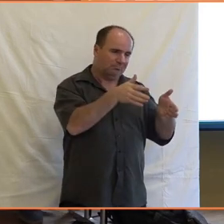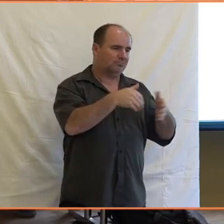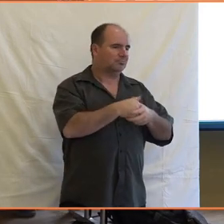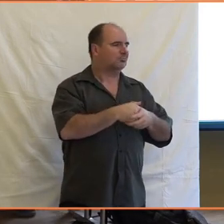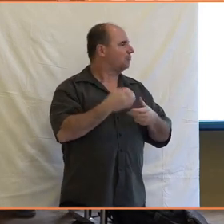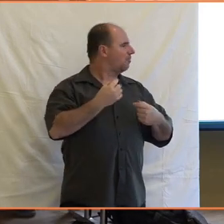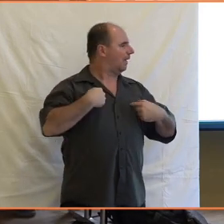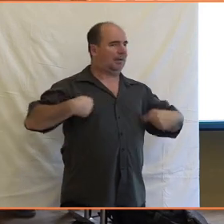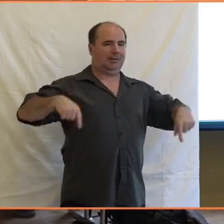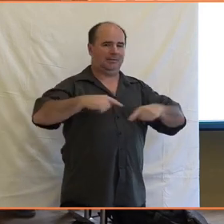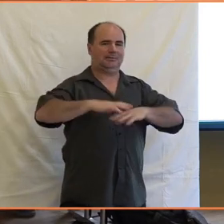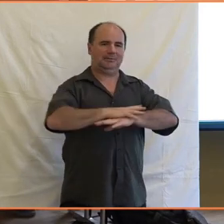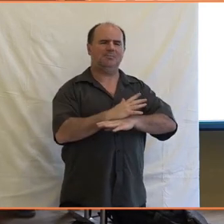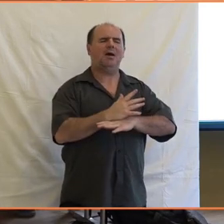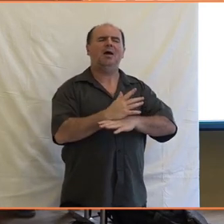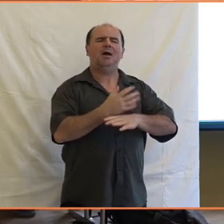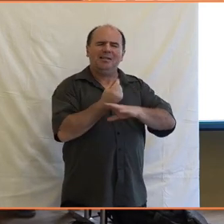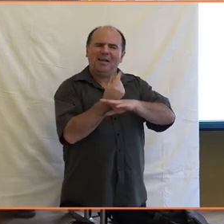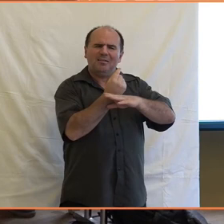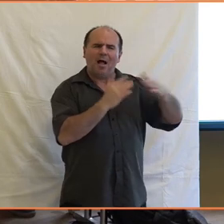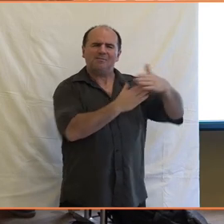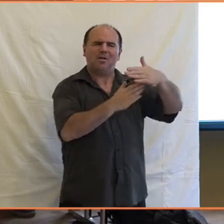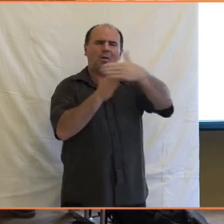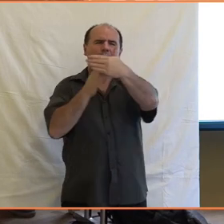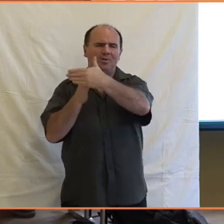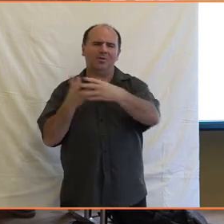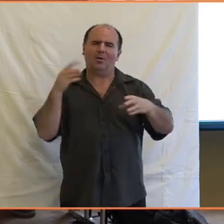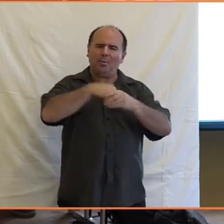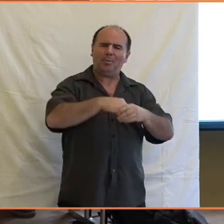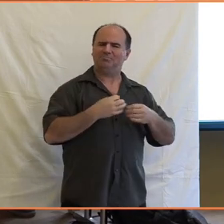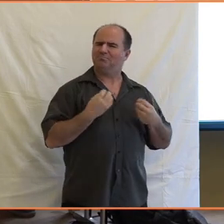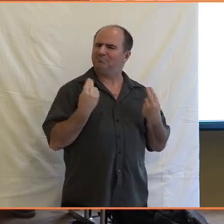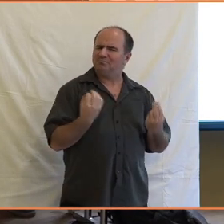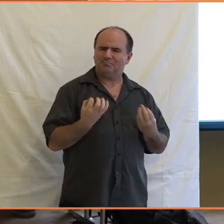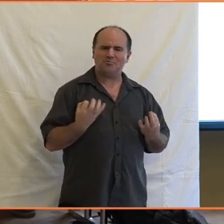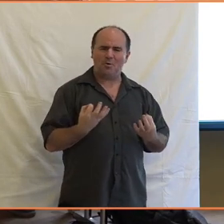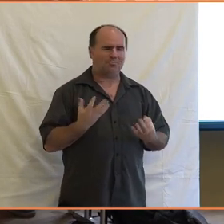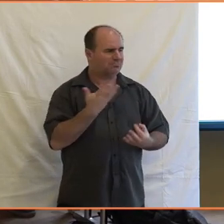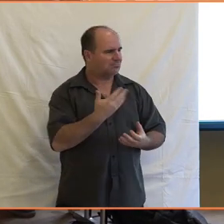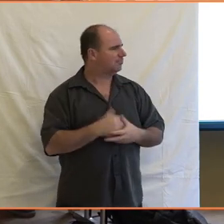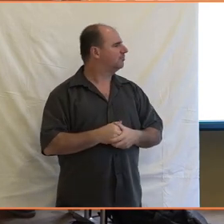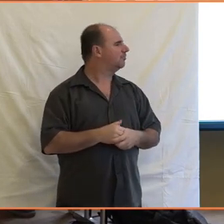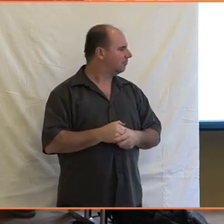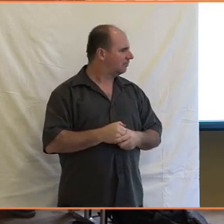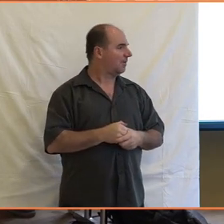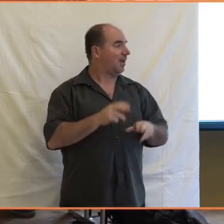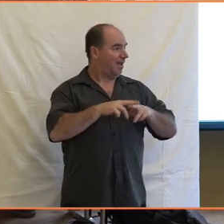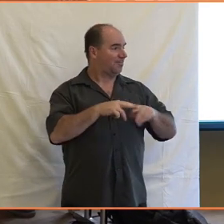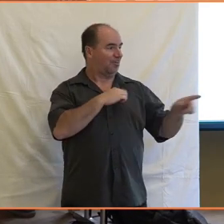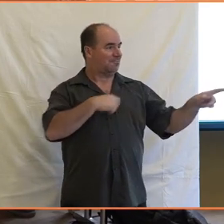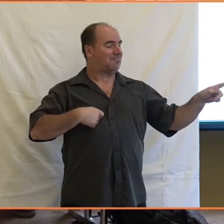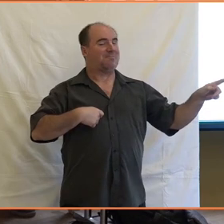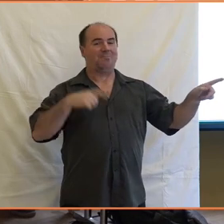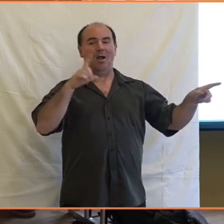Jure tématem digitálního vyloučení. Určitě pan Lupač mě pak bude nějakým způsobem korigovat, jak by to mělo být třeba